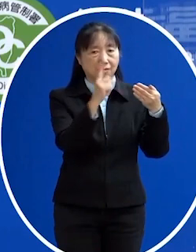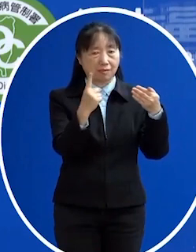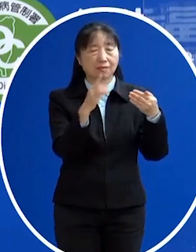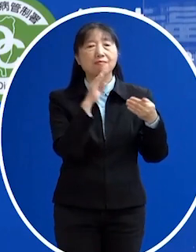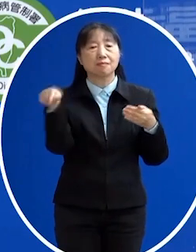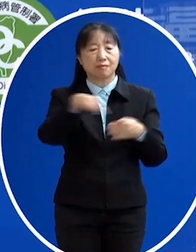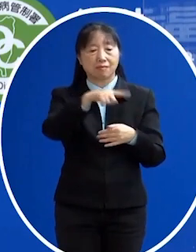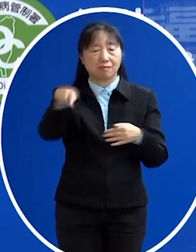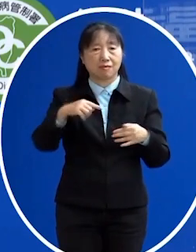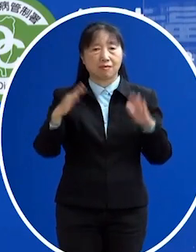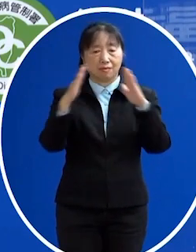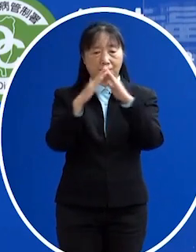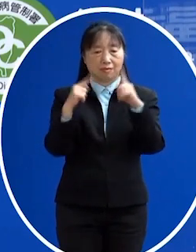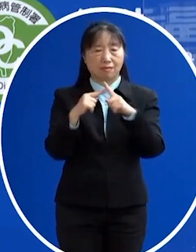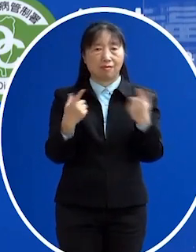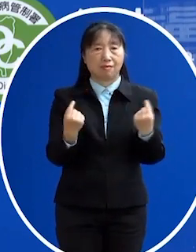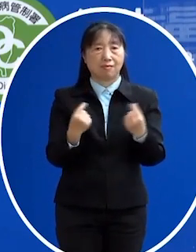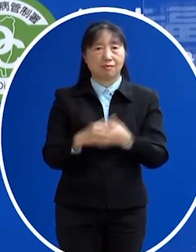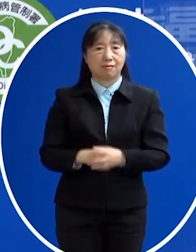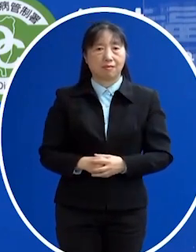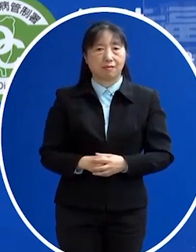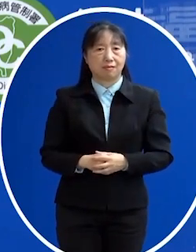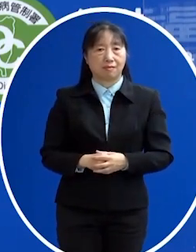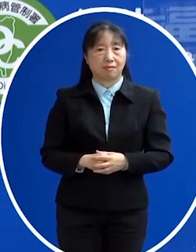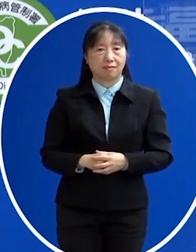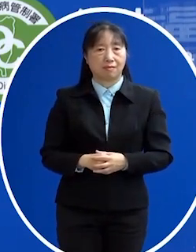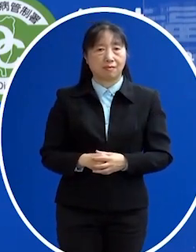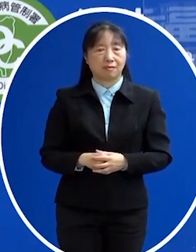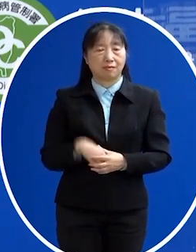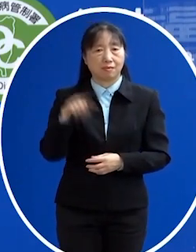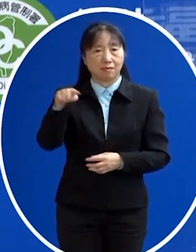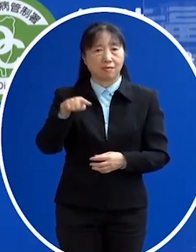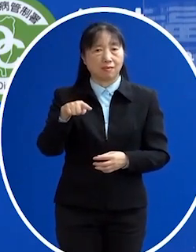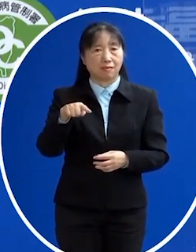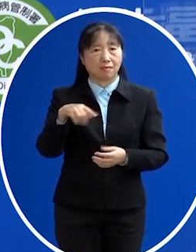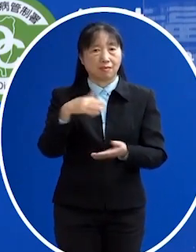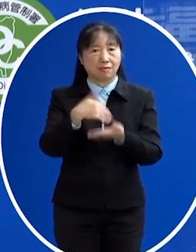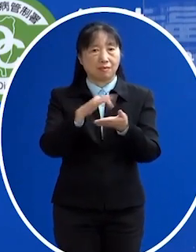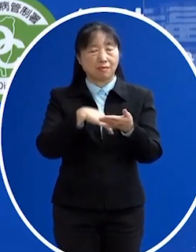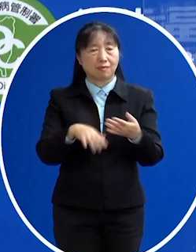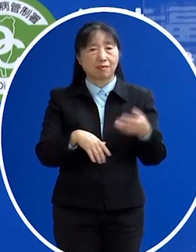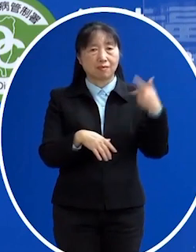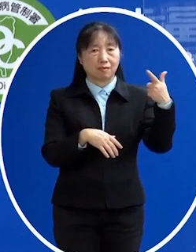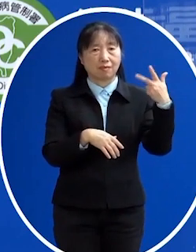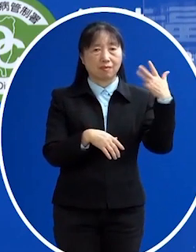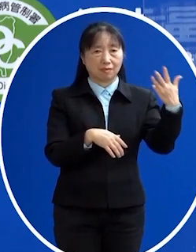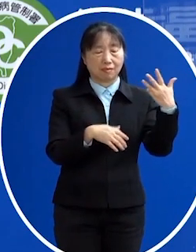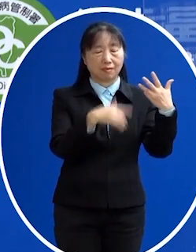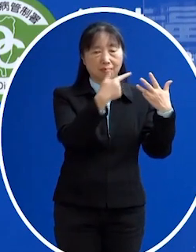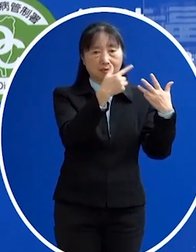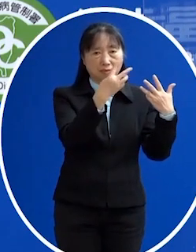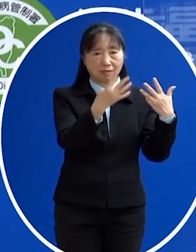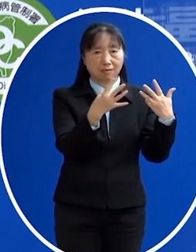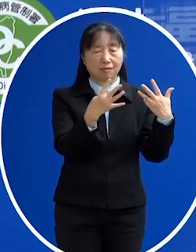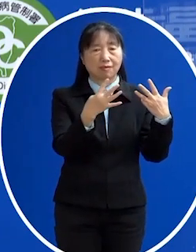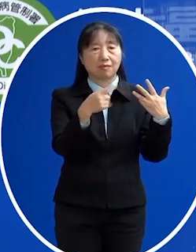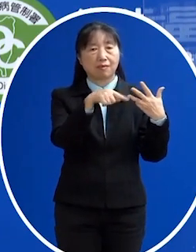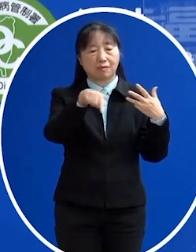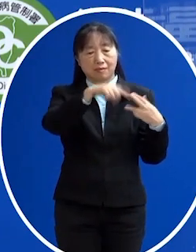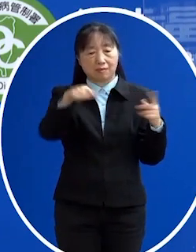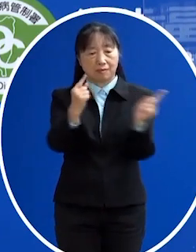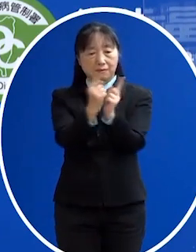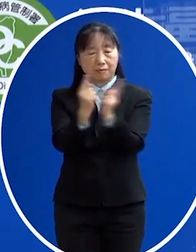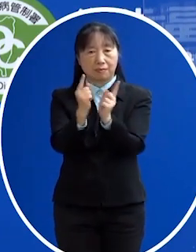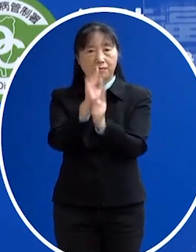人了哈。那他在开始是框列哈，为案864、907、909、910的接触